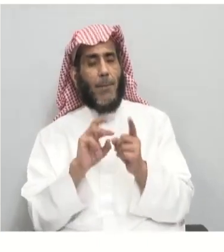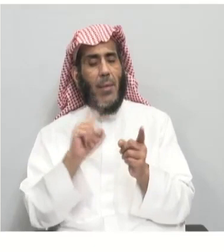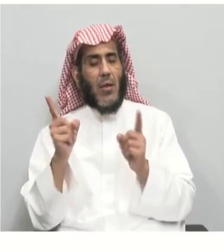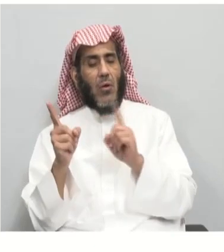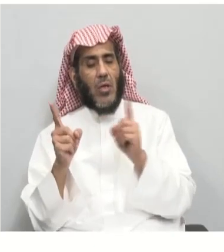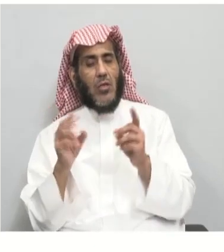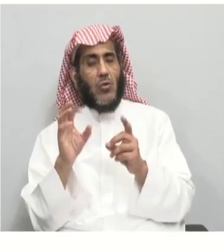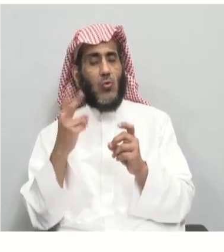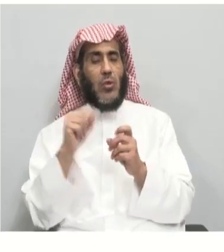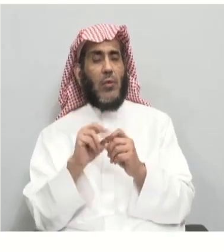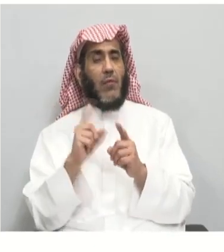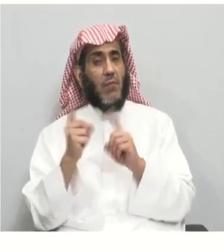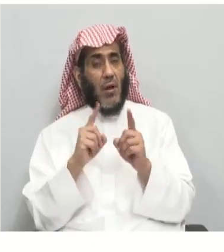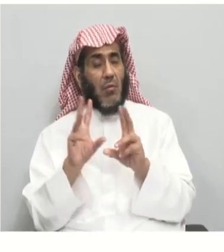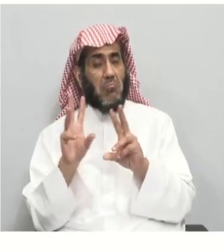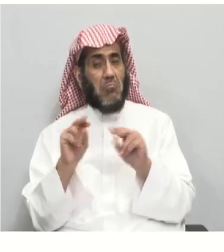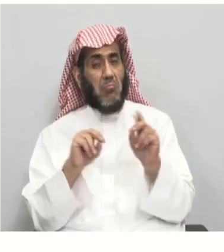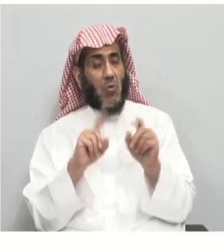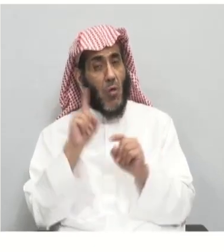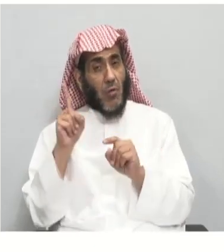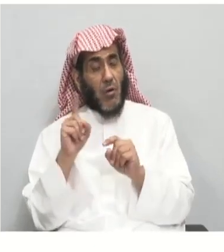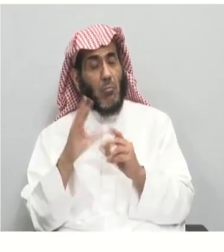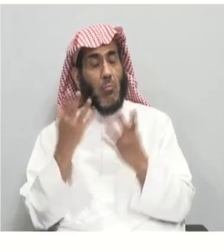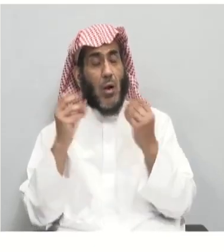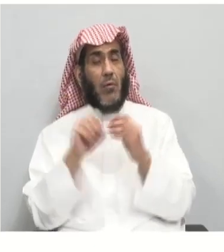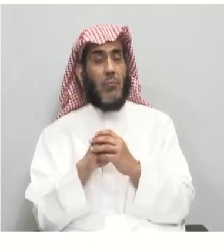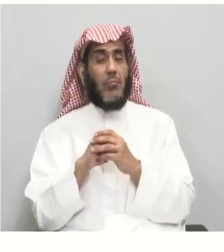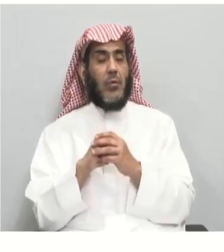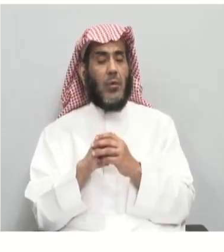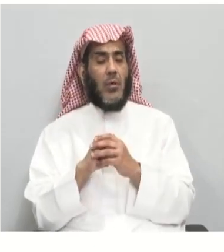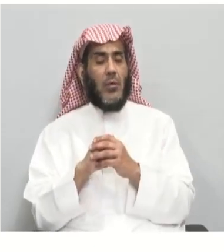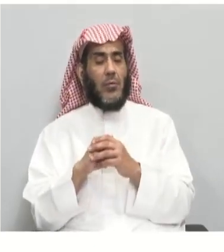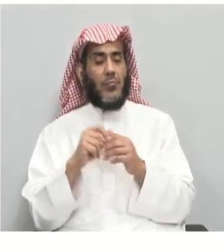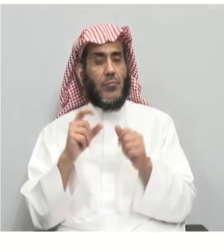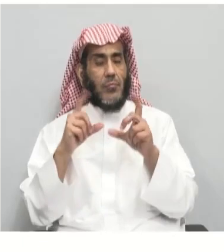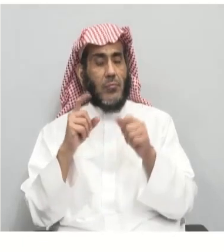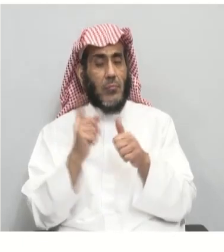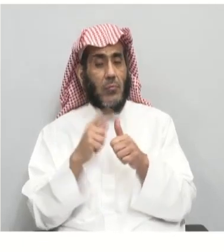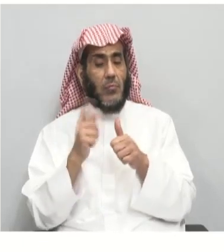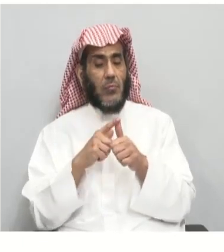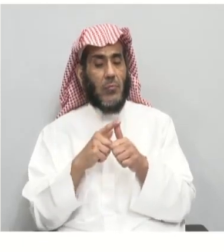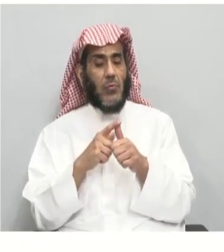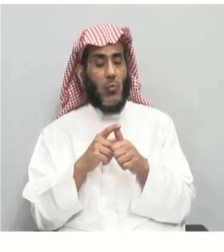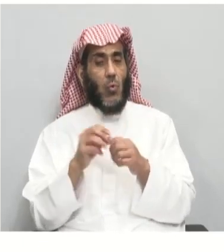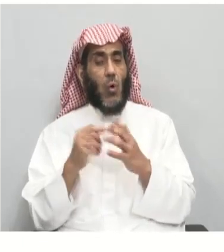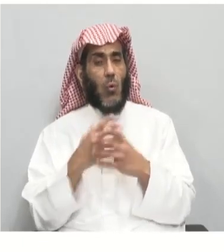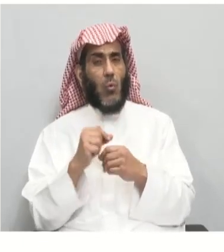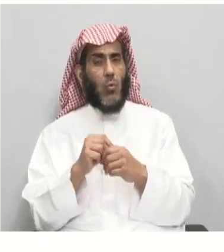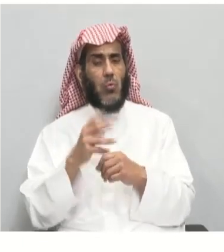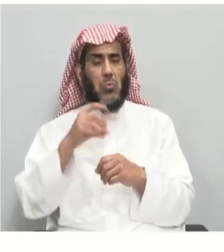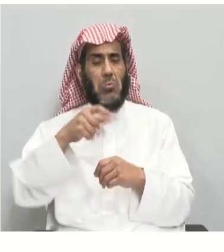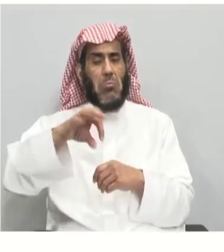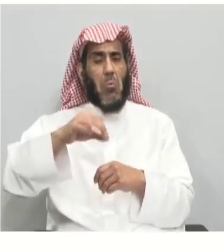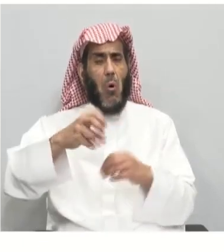هذه الصورتان بارك الله فيكم الصوره الاولى الوضوء